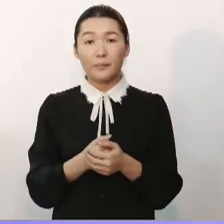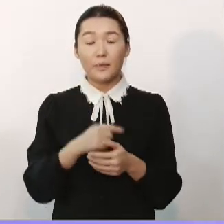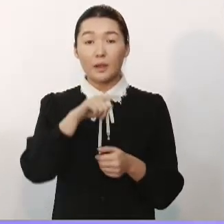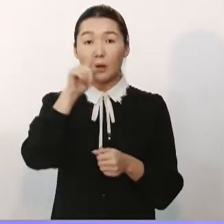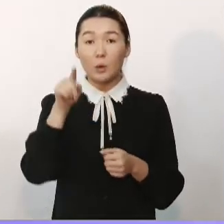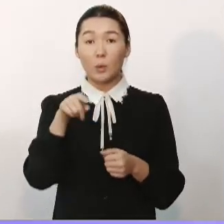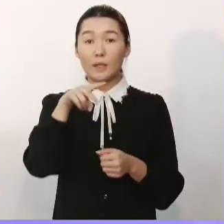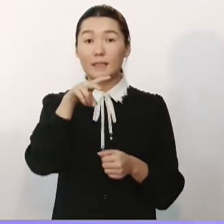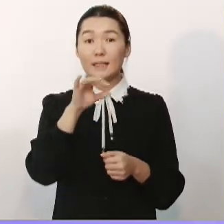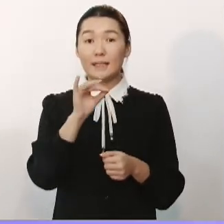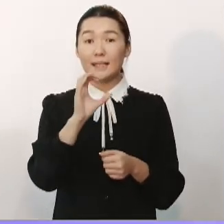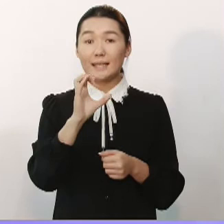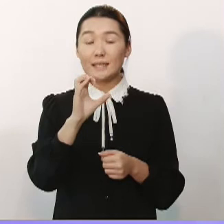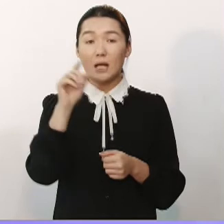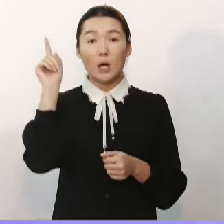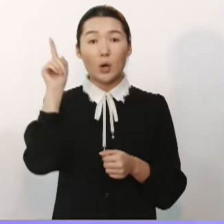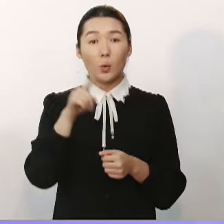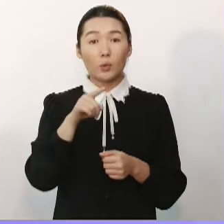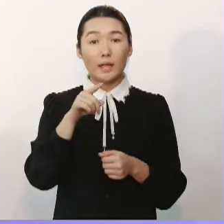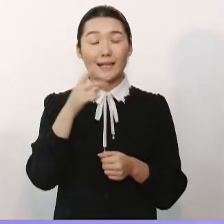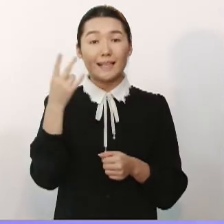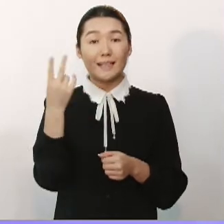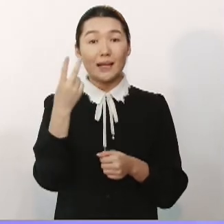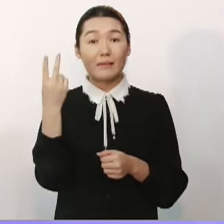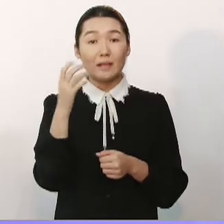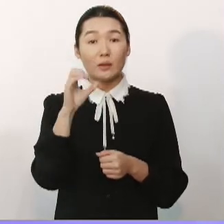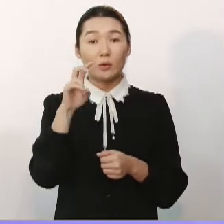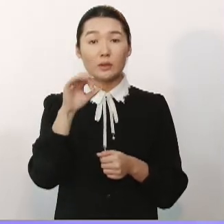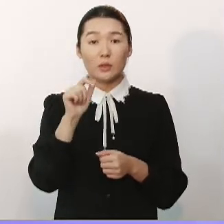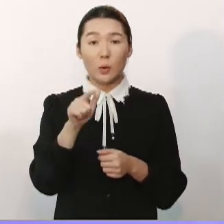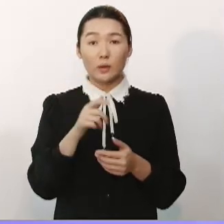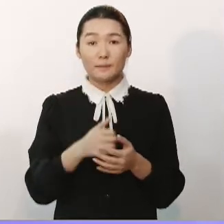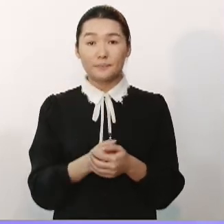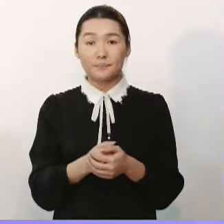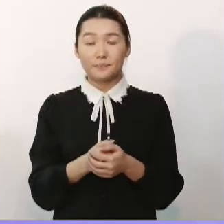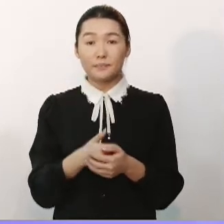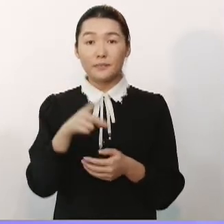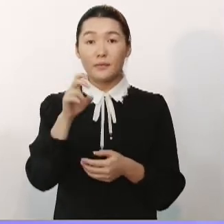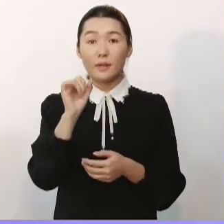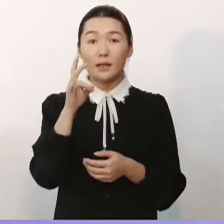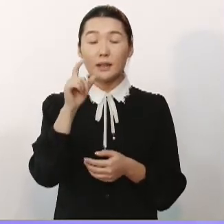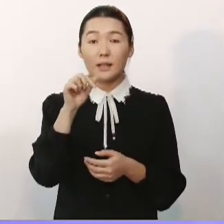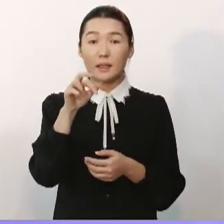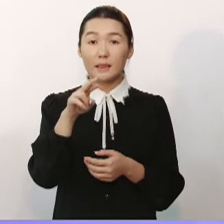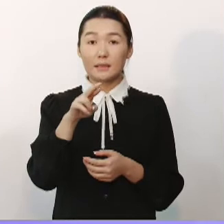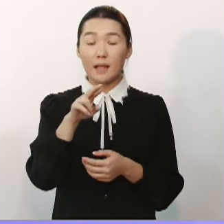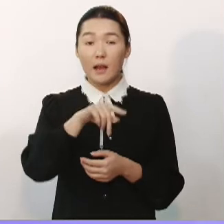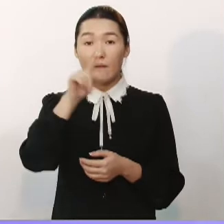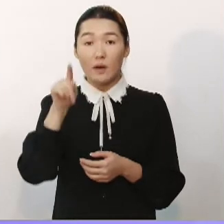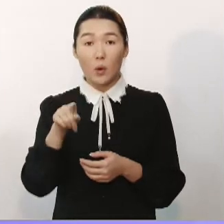Корень «лис». Ударение падает на второй слог. Гласное в корне